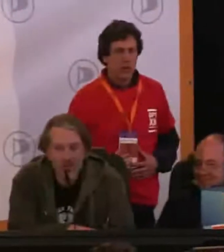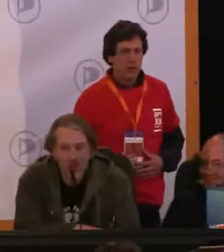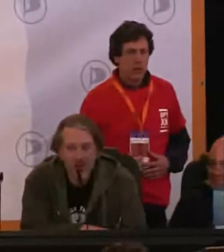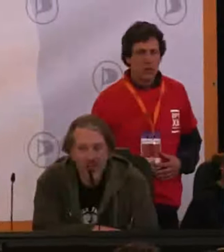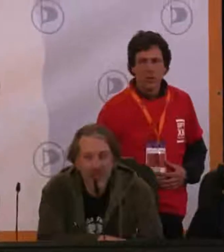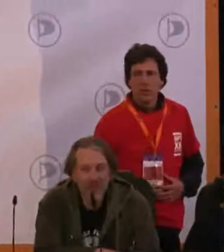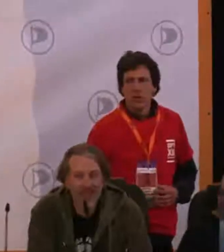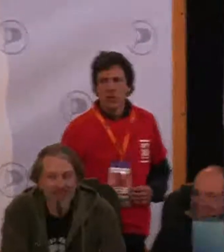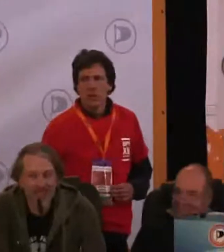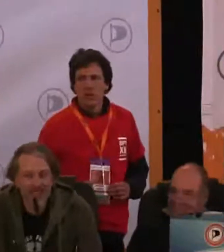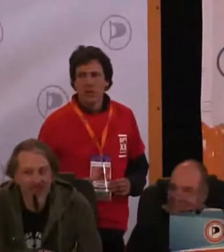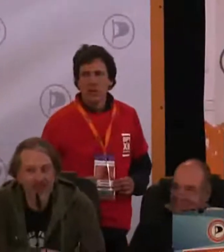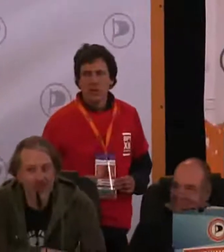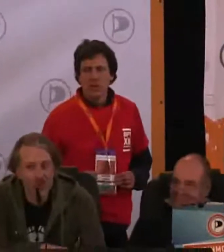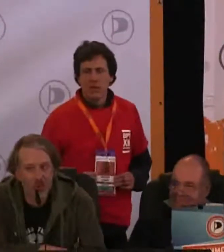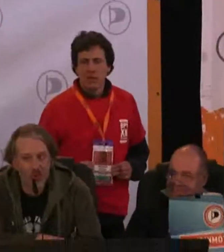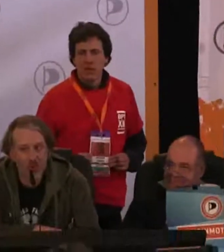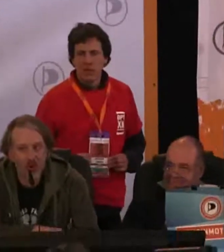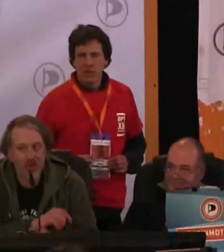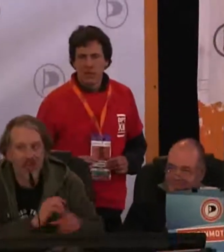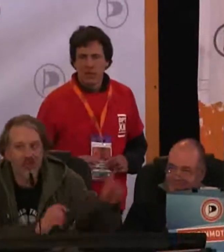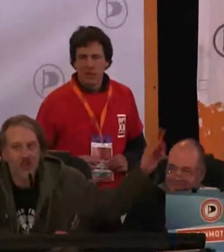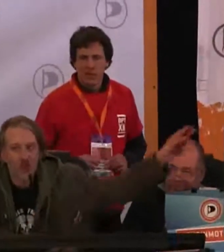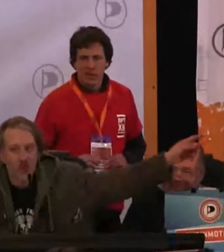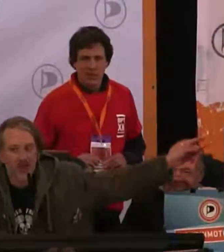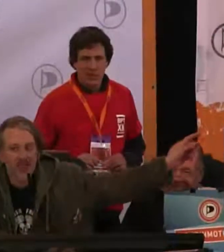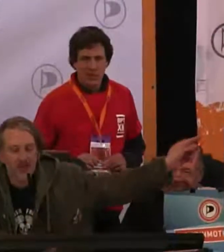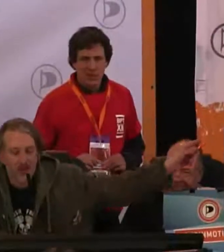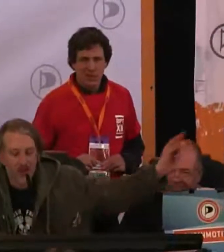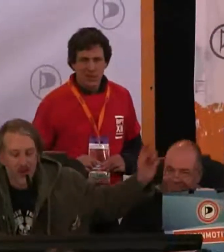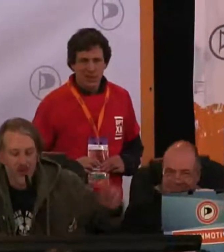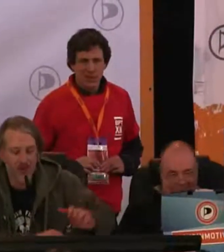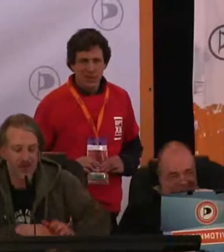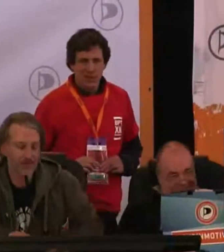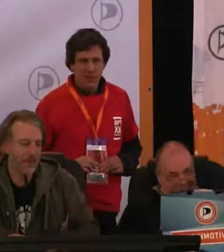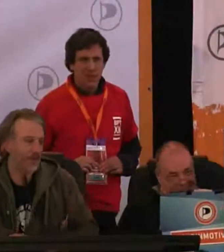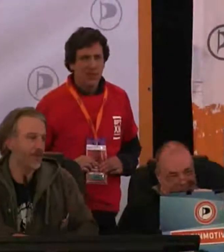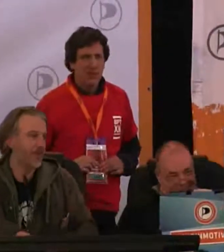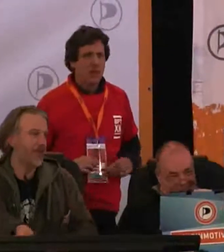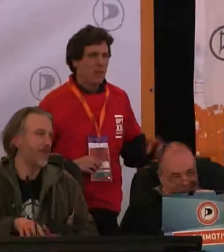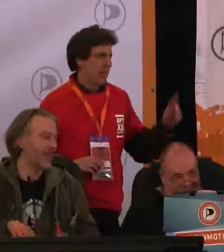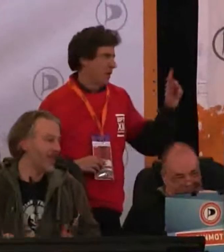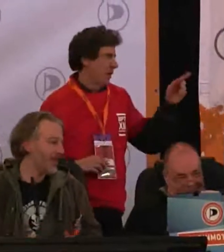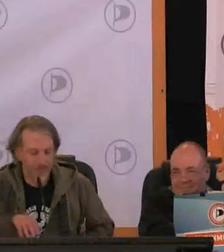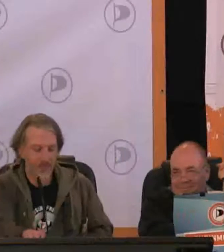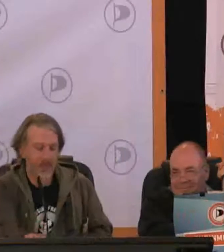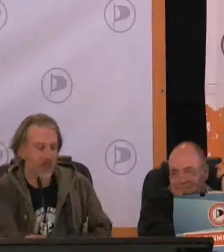auch du sprichst nicht auf die Bühne hoch du gehst zum frontorfest